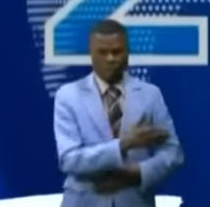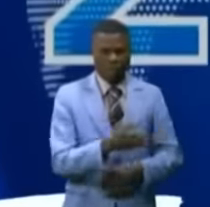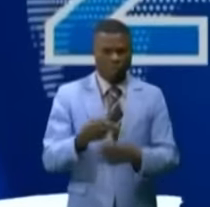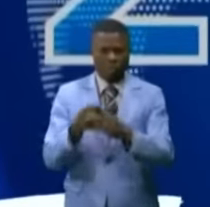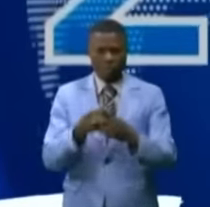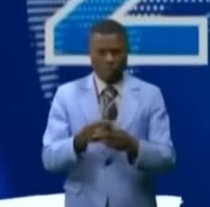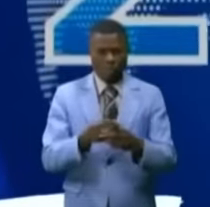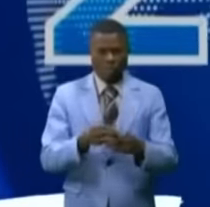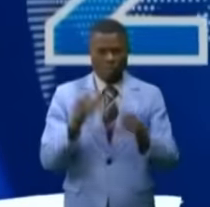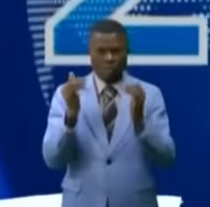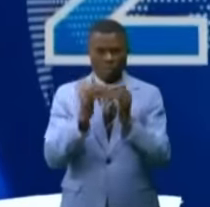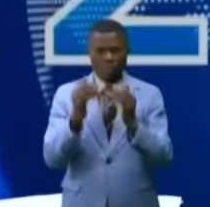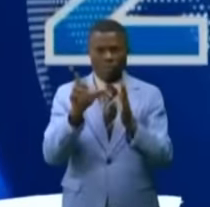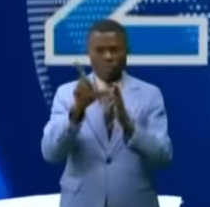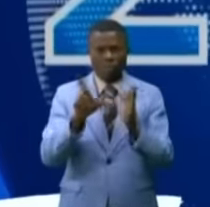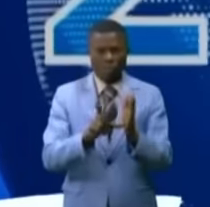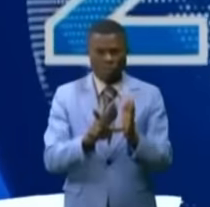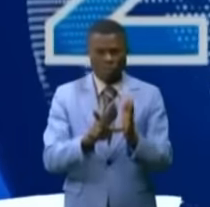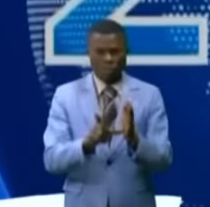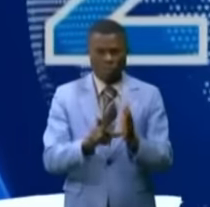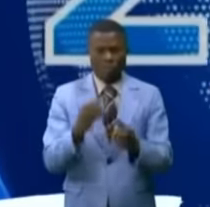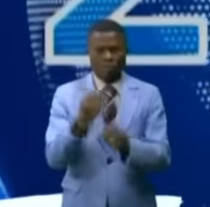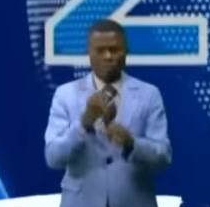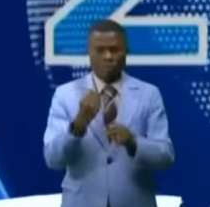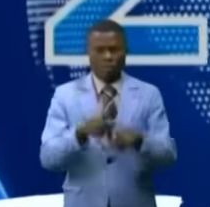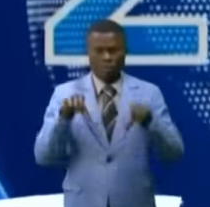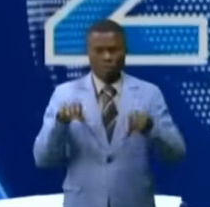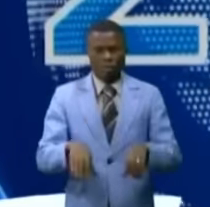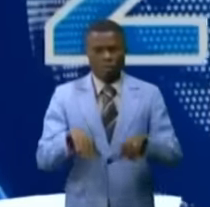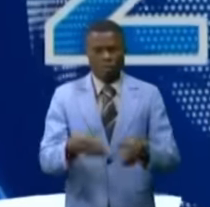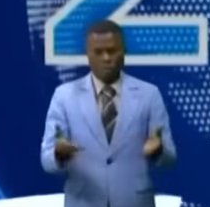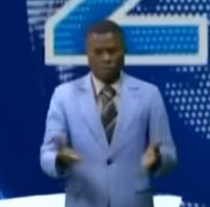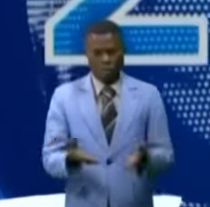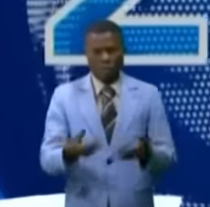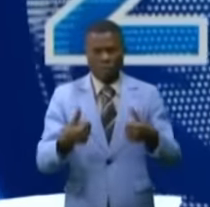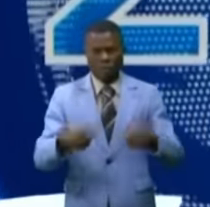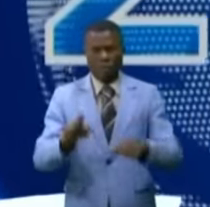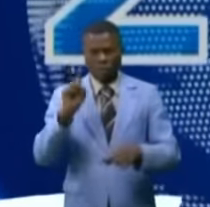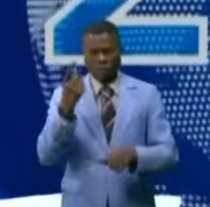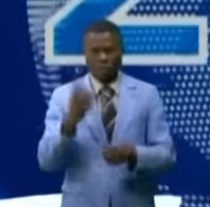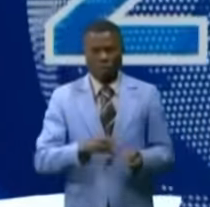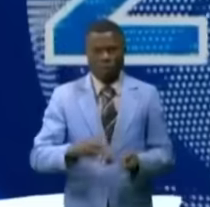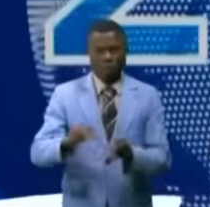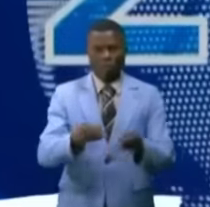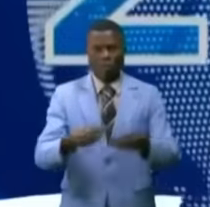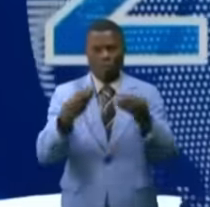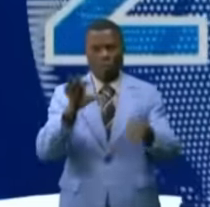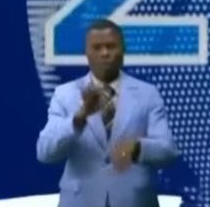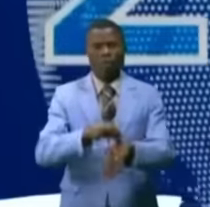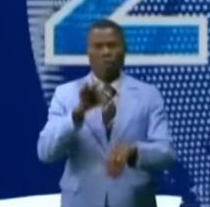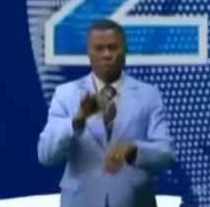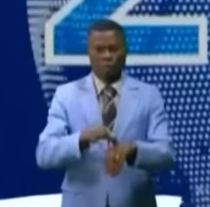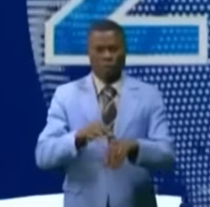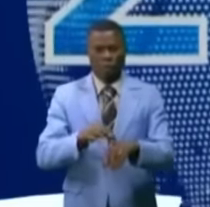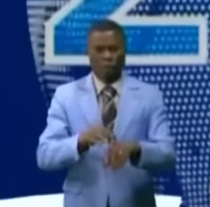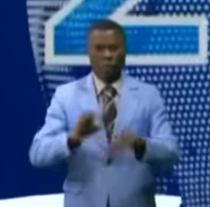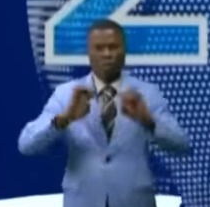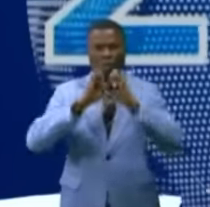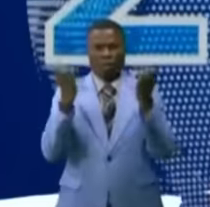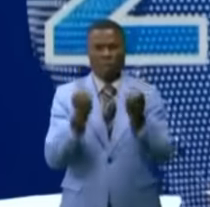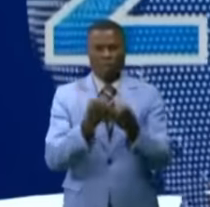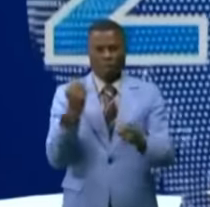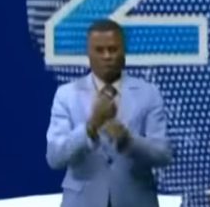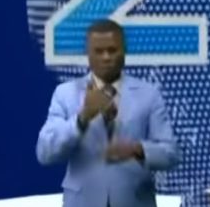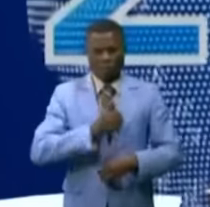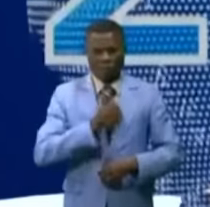contrôle de conformité à la loi sur la sous-traitance en République démocratique du Congo reste le seul moyen d'offrir l'opportunité à l'entrepreneuriat